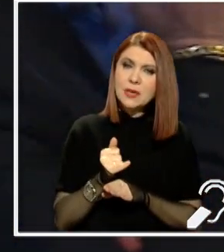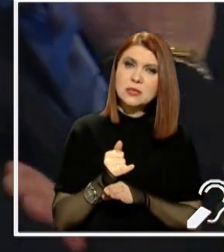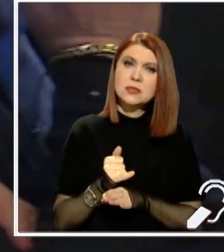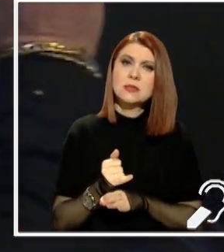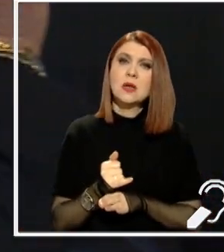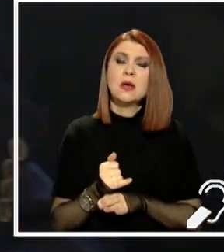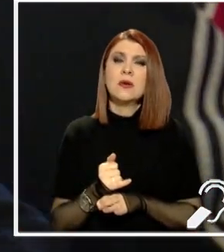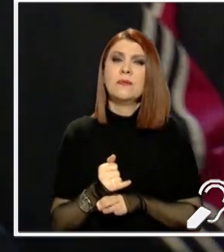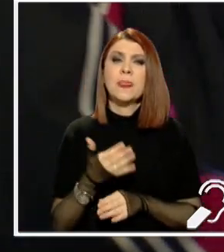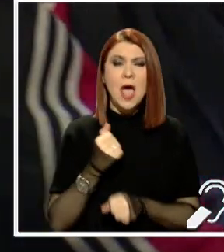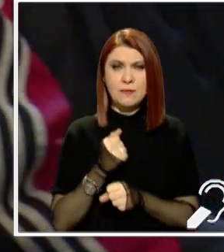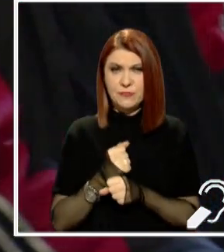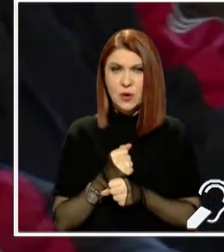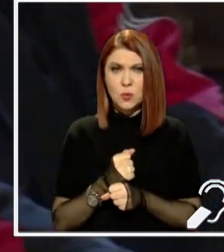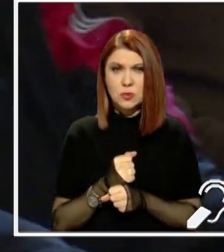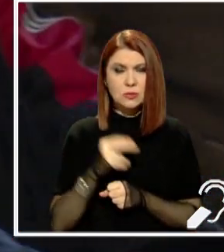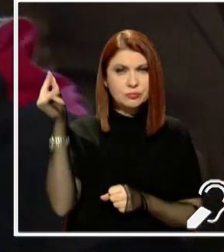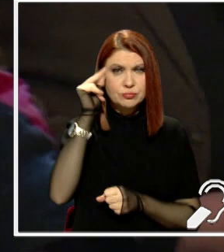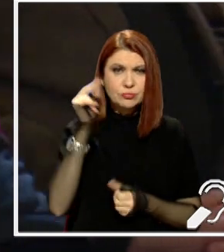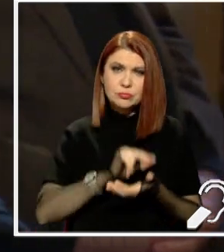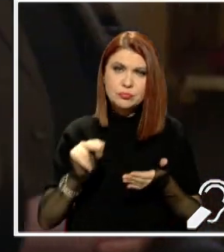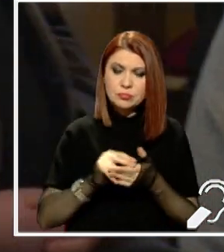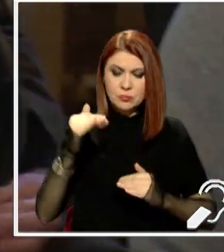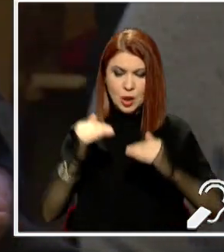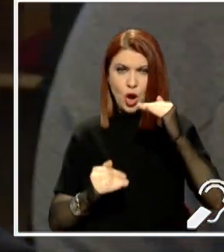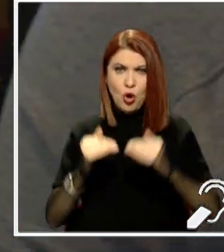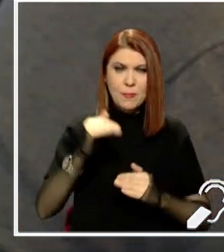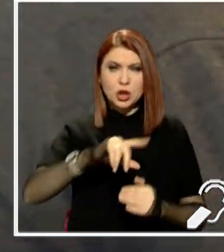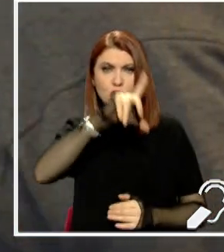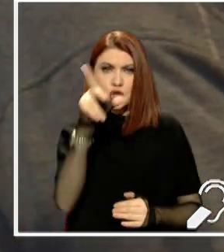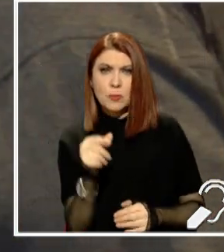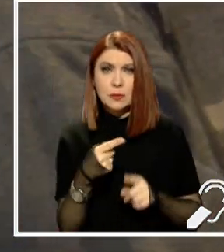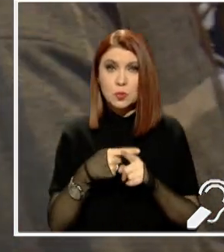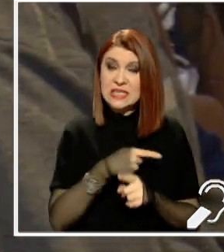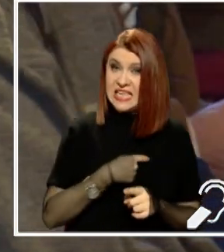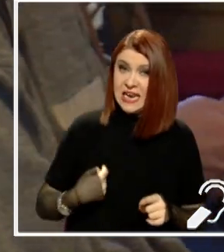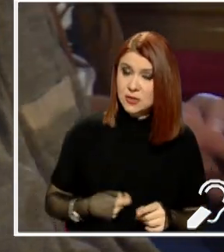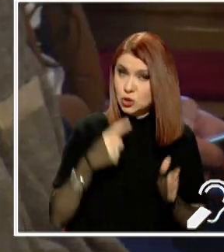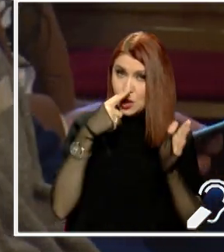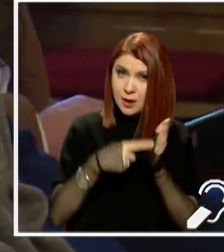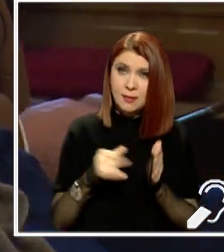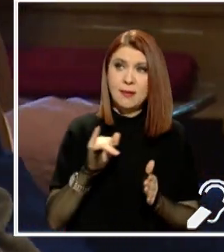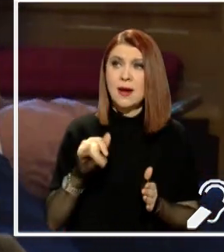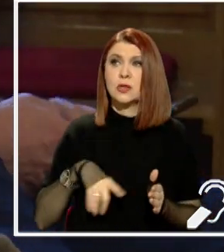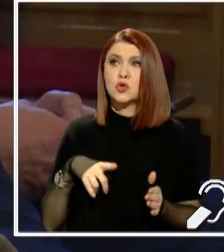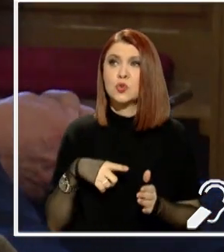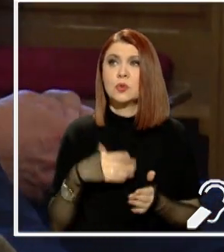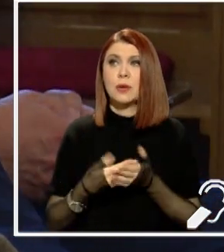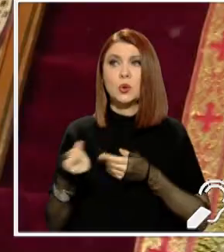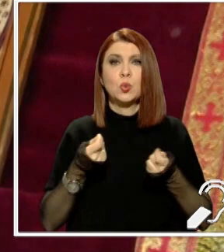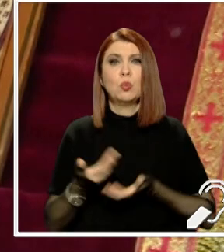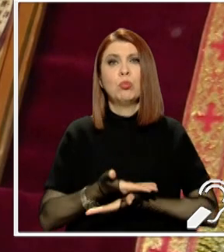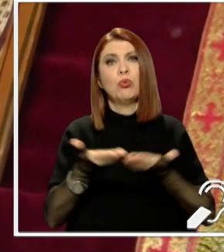ortodoxii. De asemenea, a făcut studii prin care a comparat pe japonezi cu chinezii și a arătat care sunt, pentru